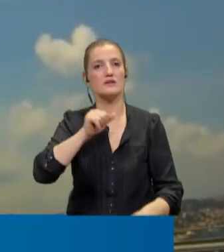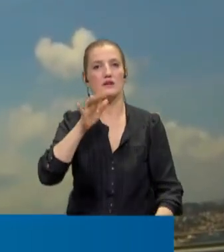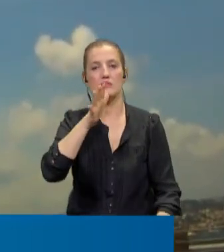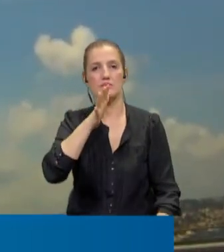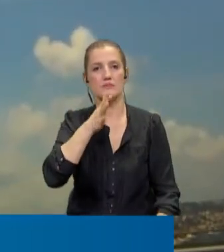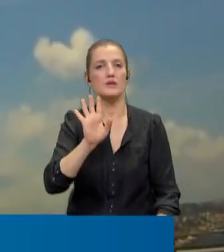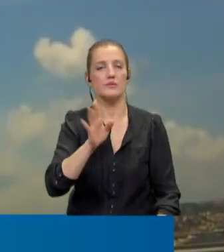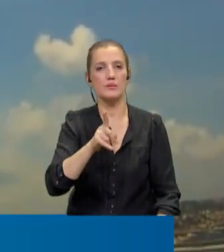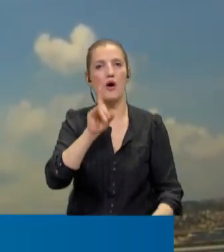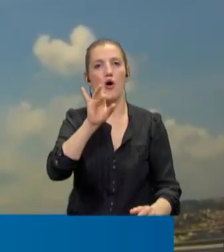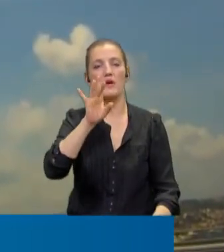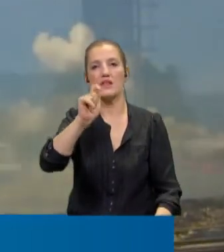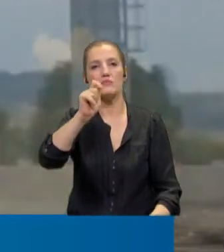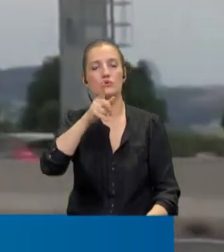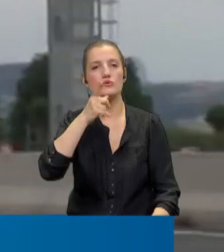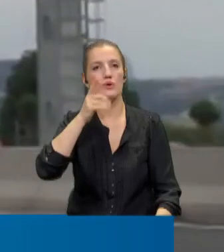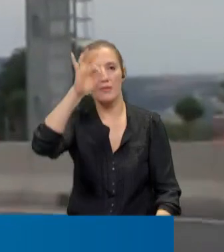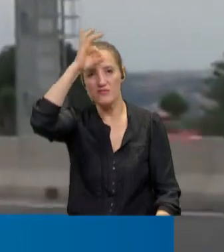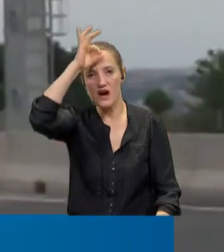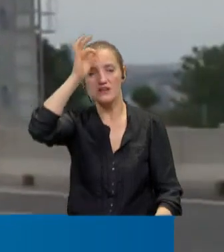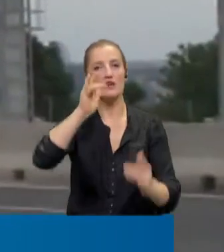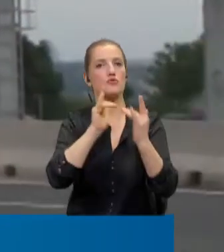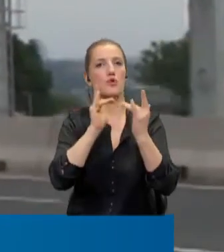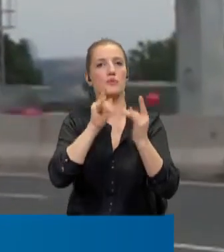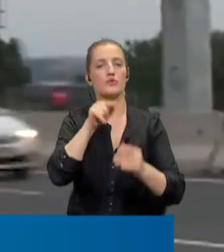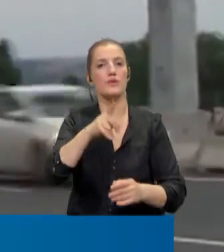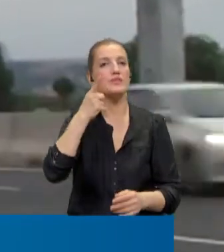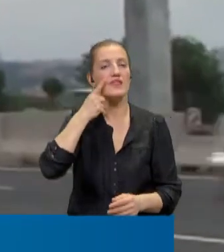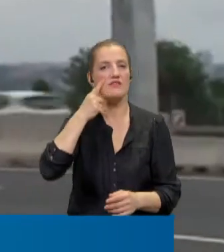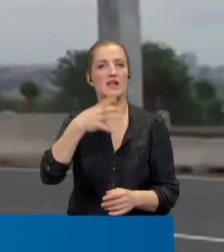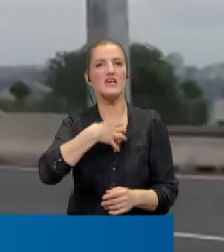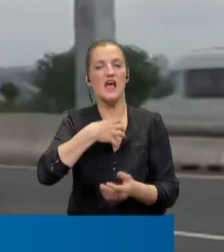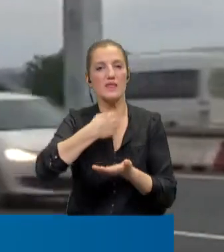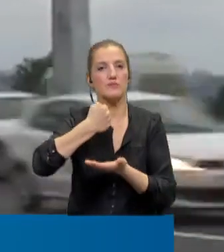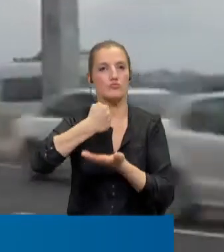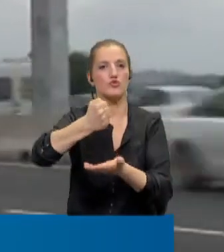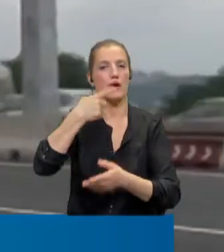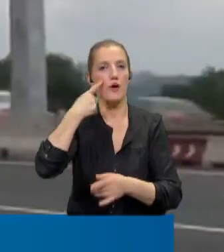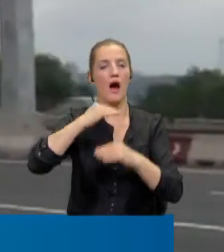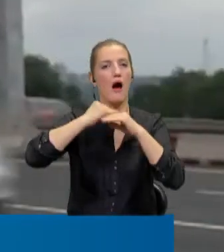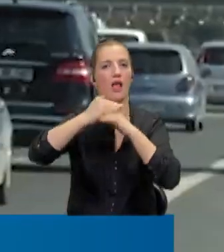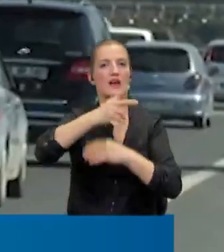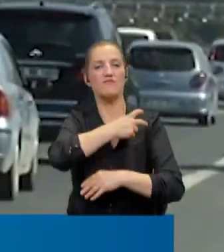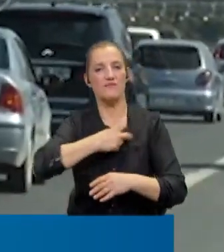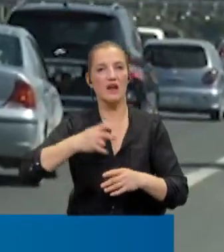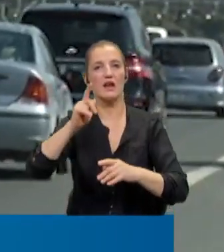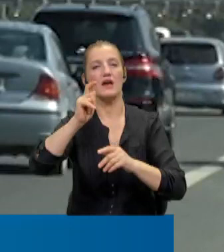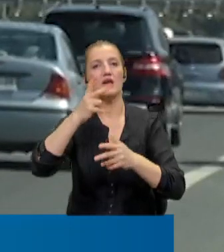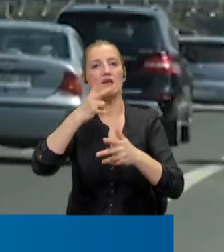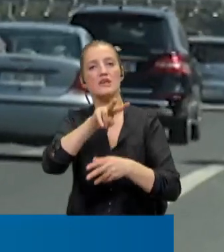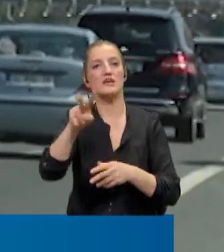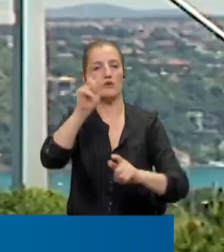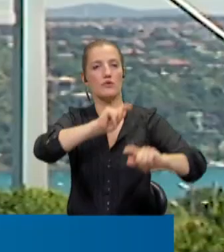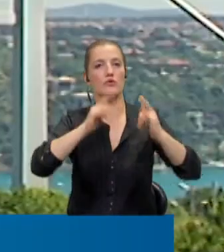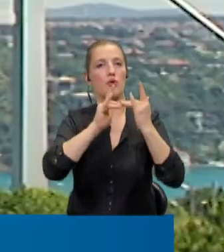değil Hem 15 Temmuz Şehitler hem de Fatih Sultan Mehmet Köprüsü devletin kendi bütçesiyle halkın vergileriyle yapılan İkiköprü